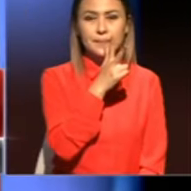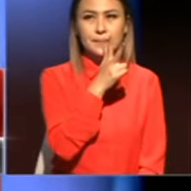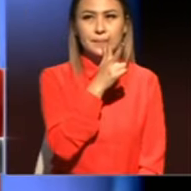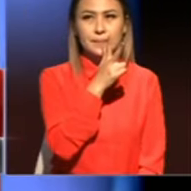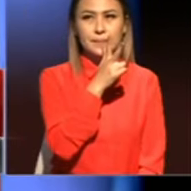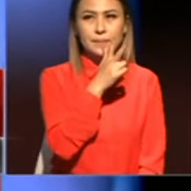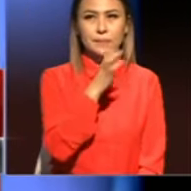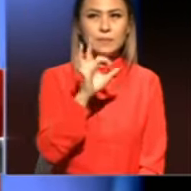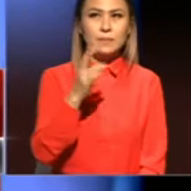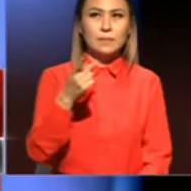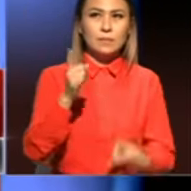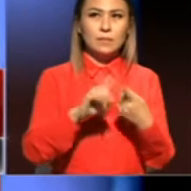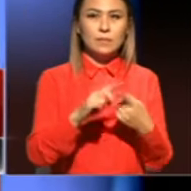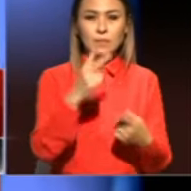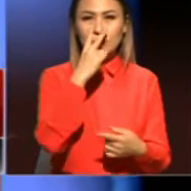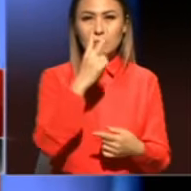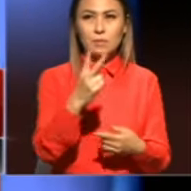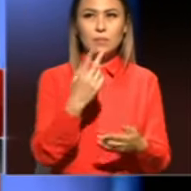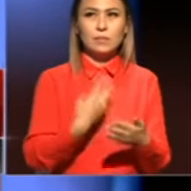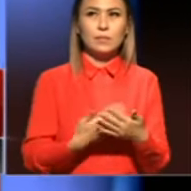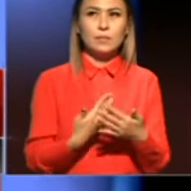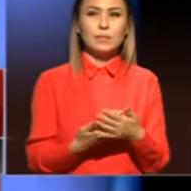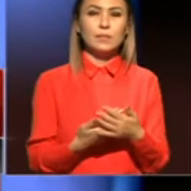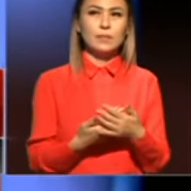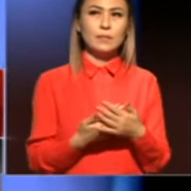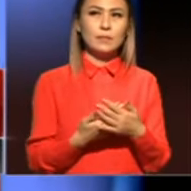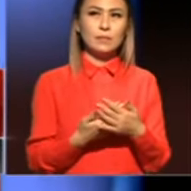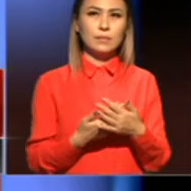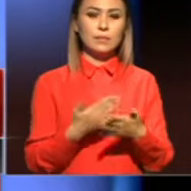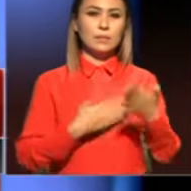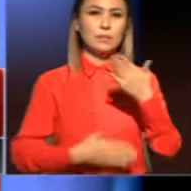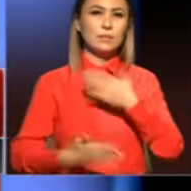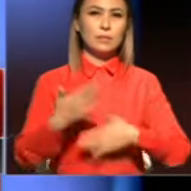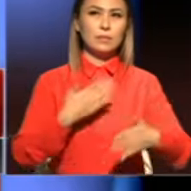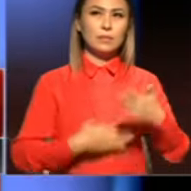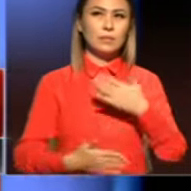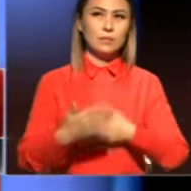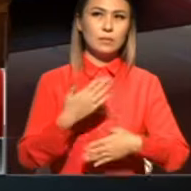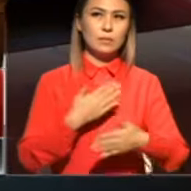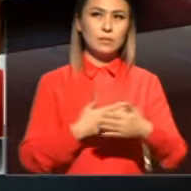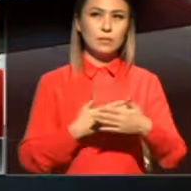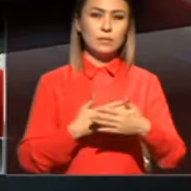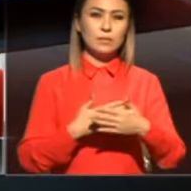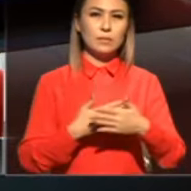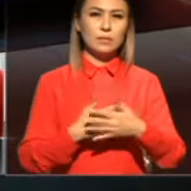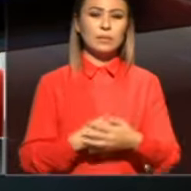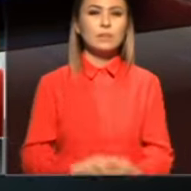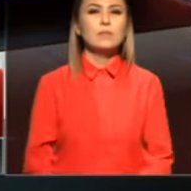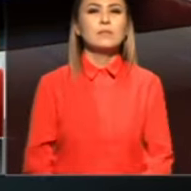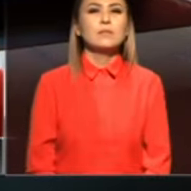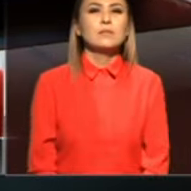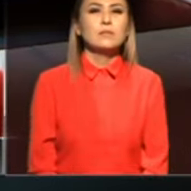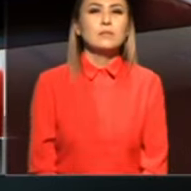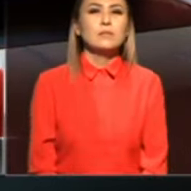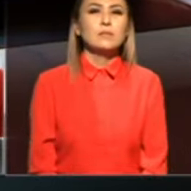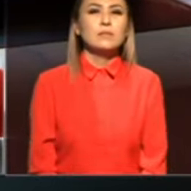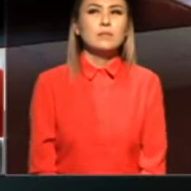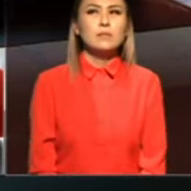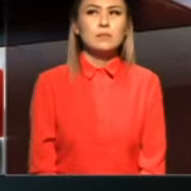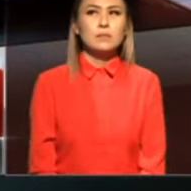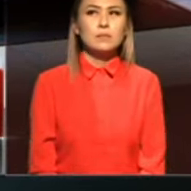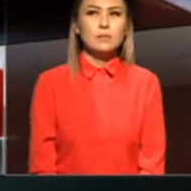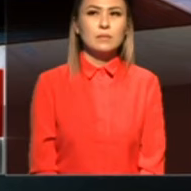осы әлеуметтік салада көзге көрініп тұрған дүние, мынау мүгедектердің жалпы соңғы кейін мынау отбасының